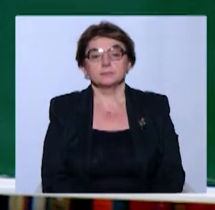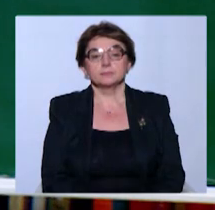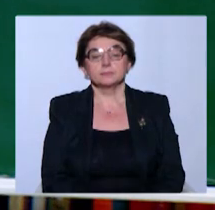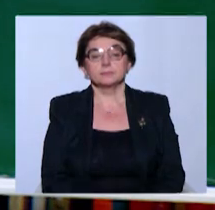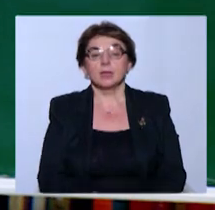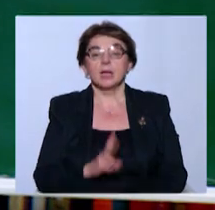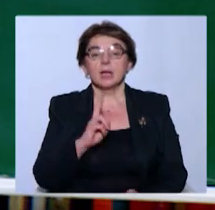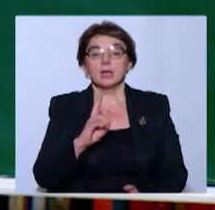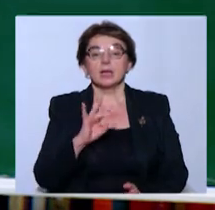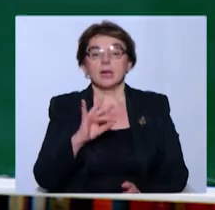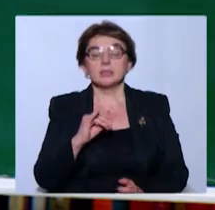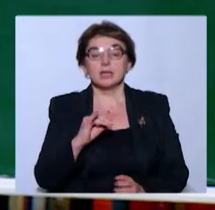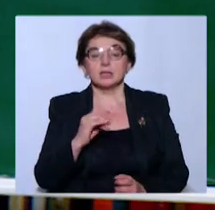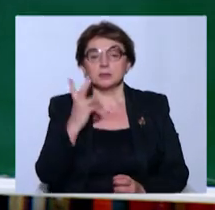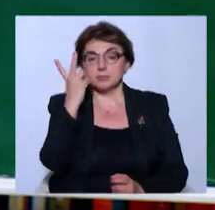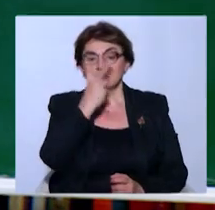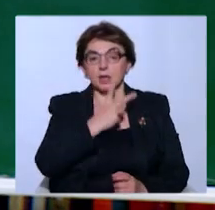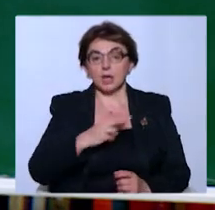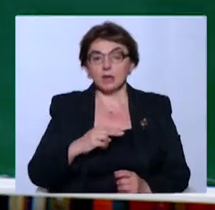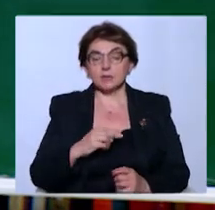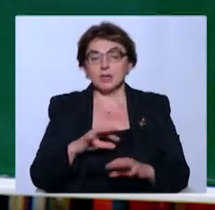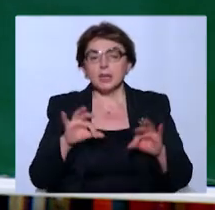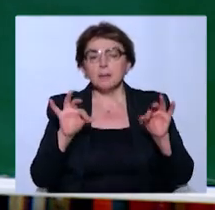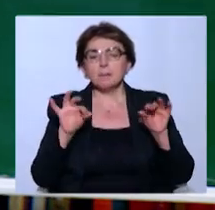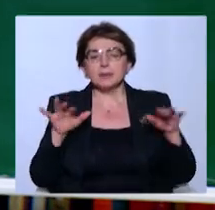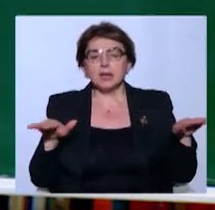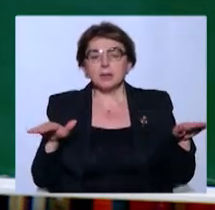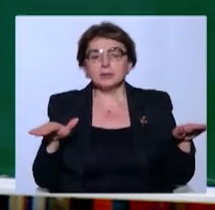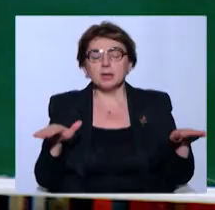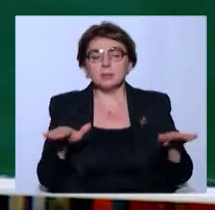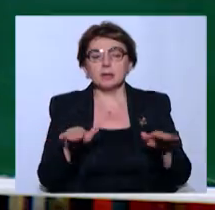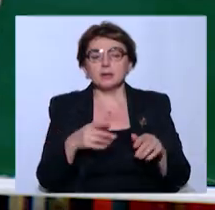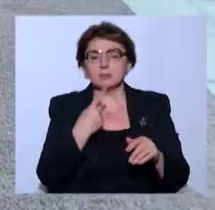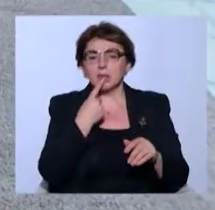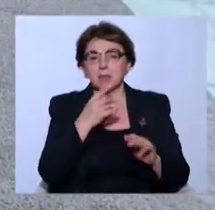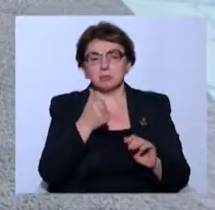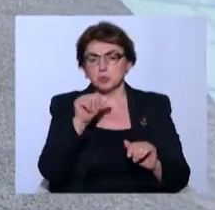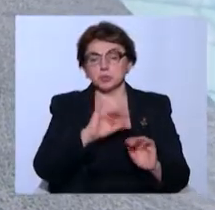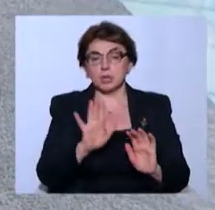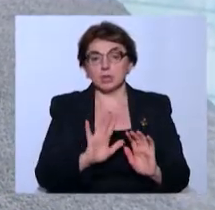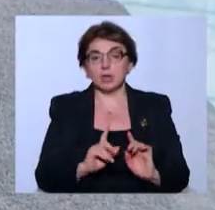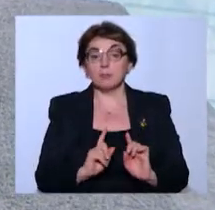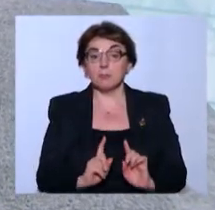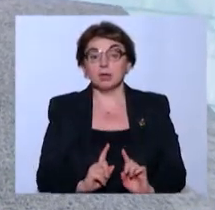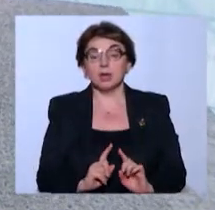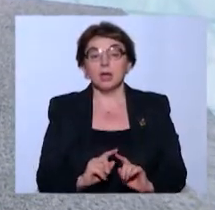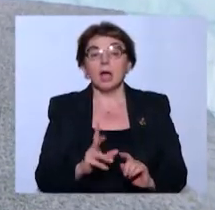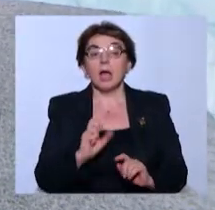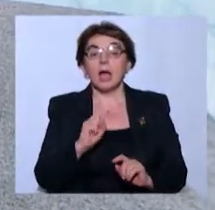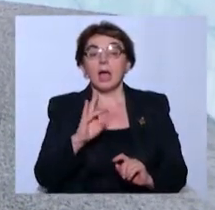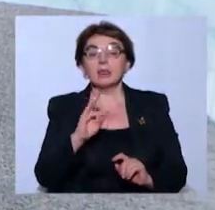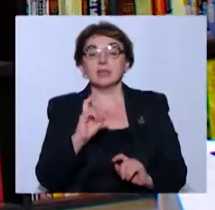განვიხილოთ მეორე ფორმა შეგუებულობის, ეს არის ფიზიოლოგიური შეგუებულობა.